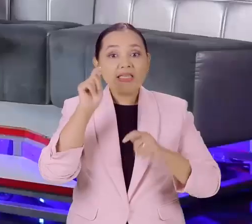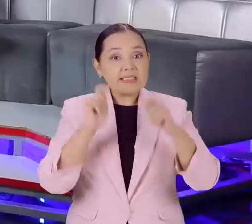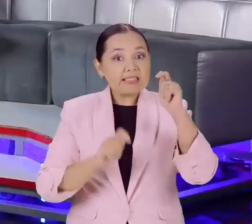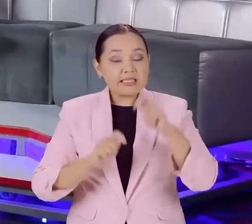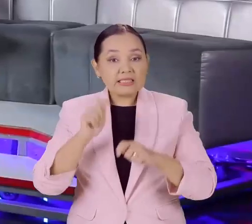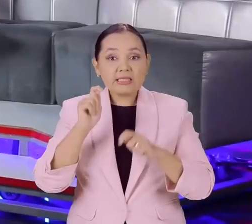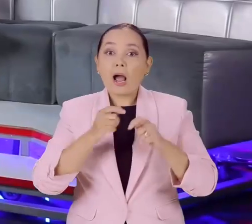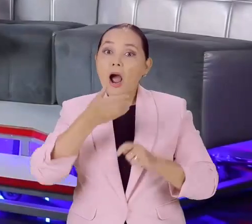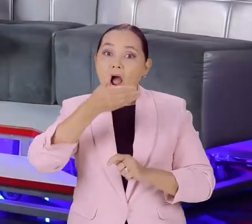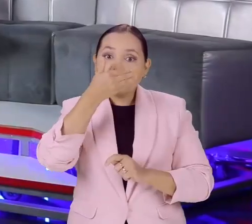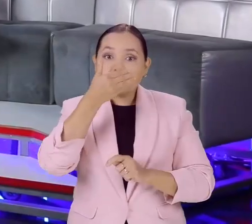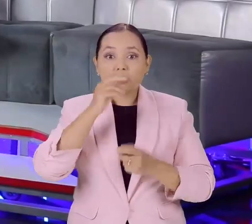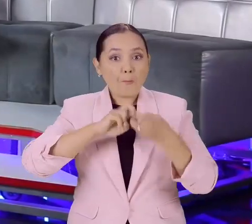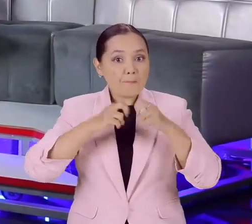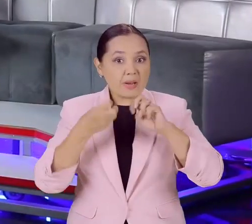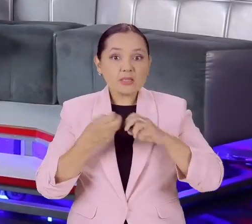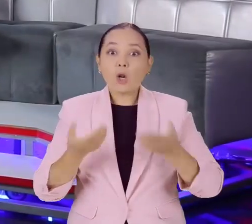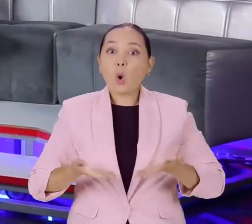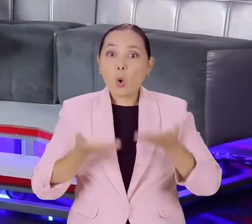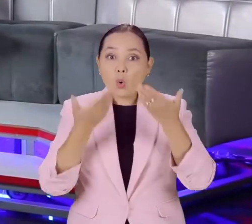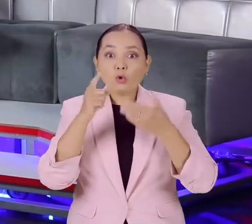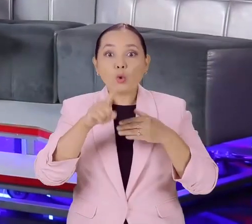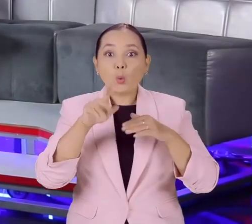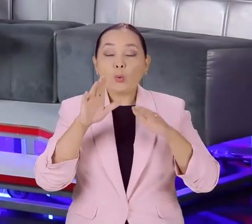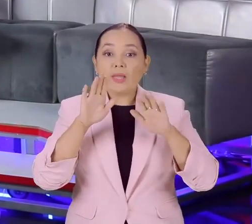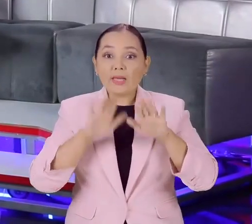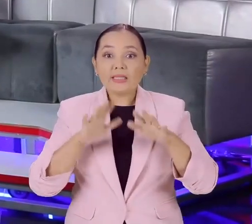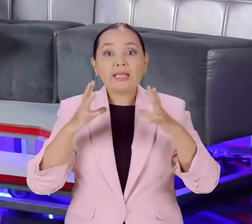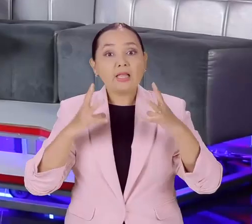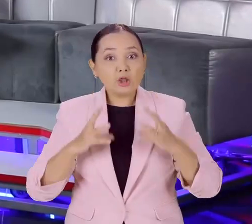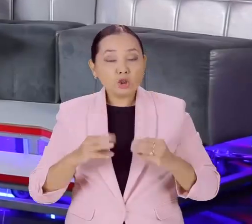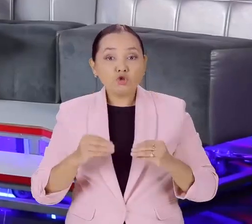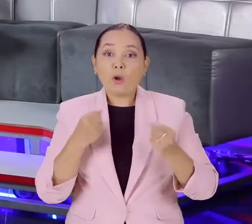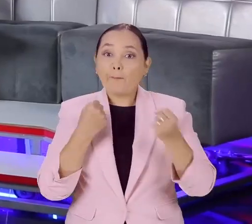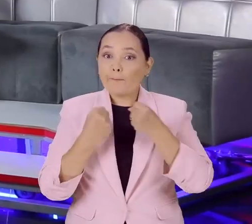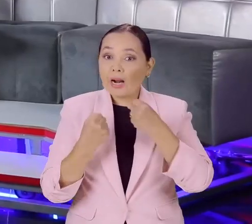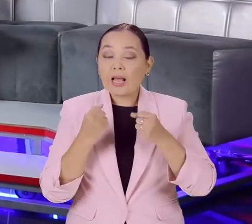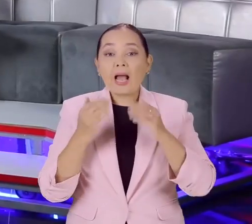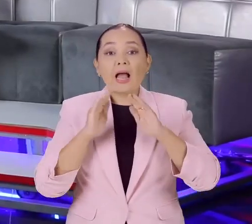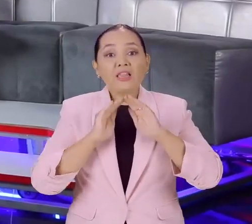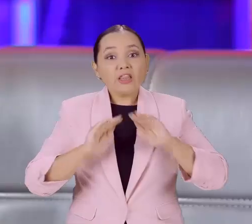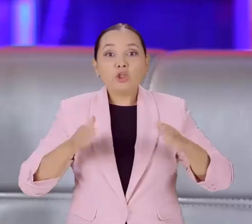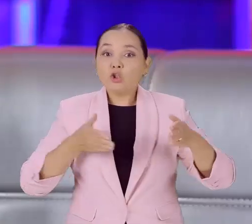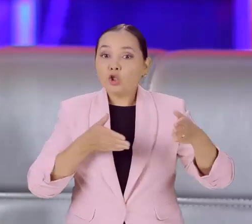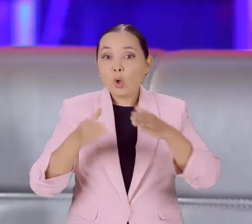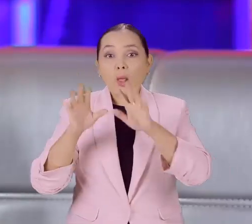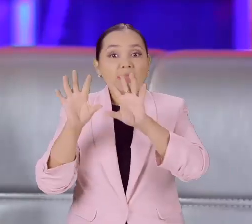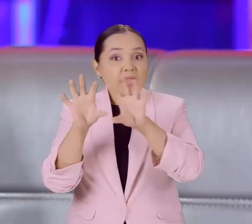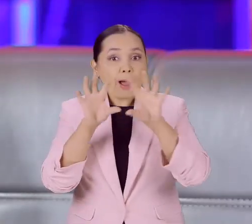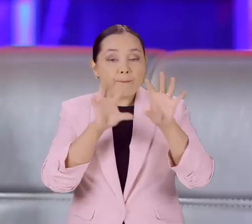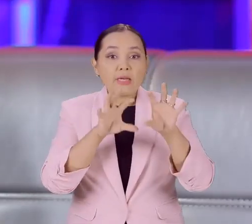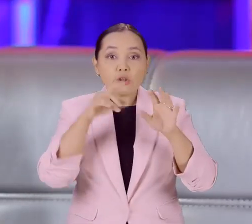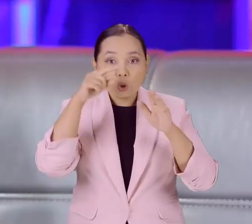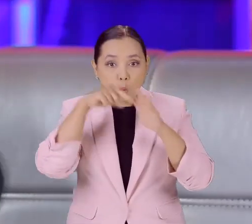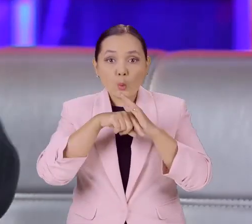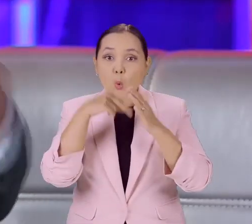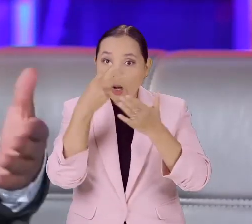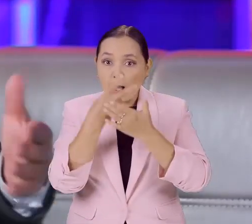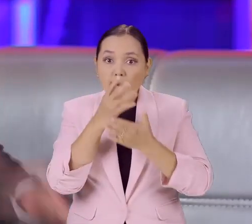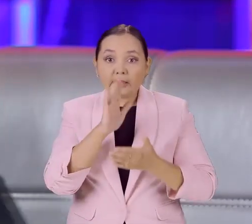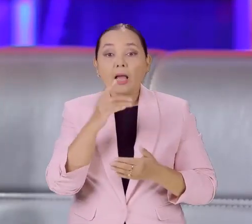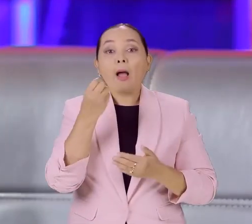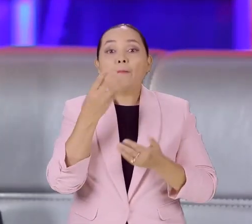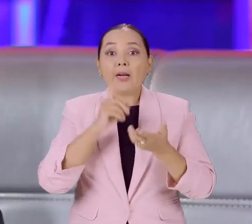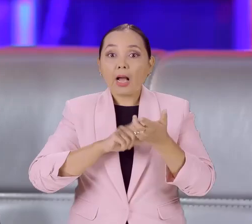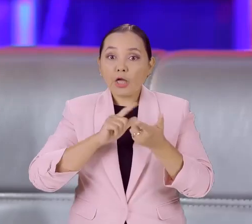sessiyasida Afg'oniston masalasini ko'tarib, u yerdagi tinchlik va barqarorlikni tinch yo'l bilan ta'minlash masalasiga urg'u qaratar ekan